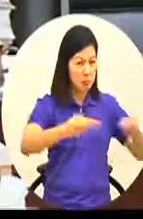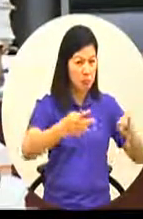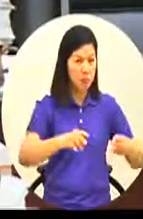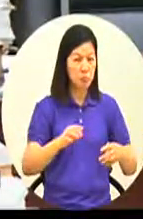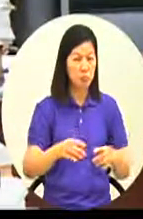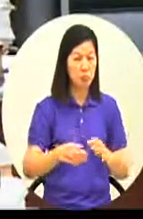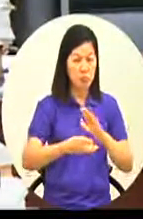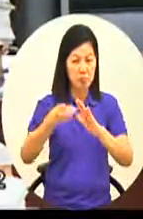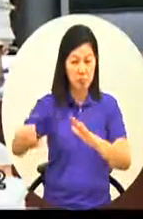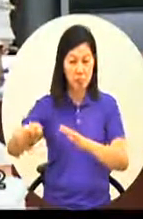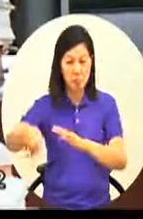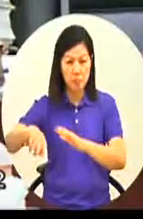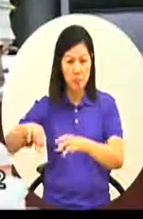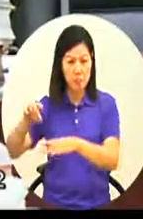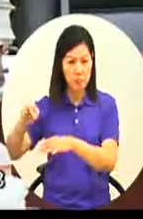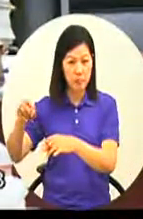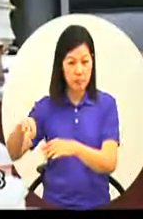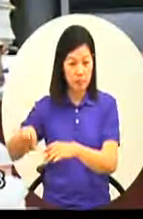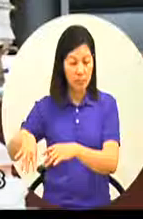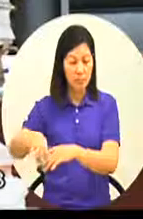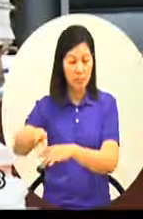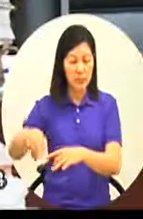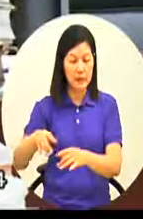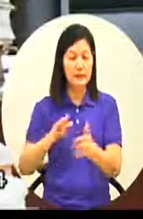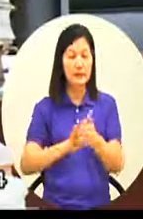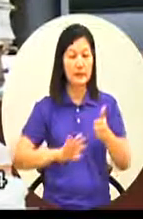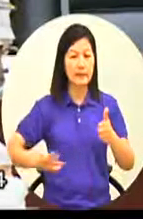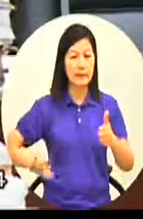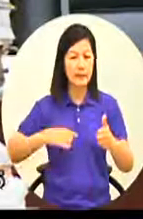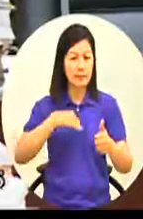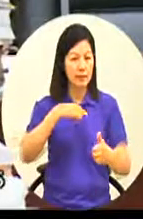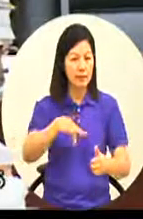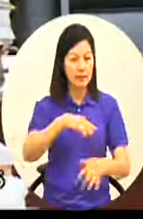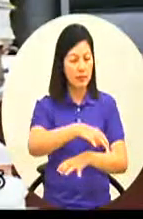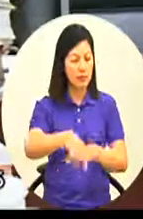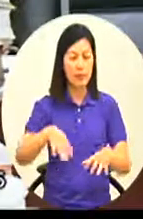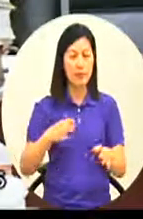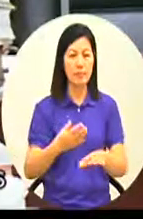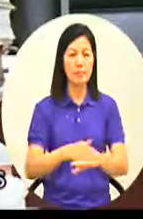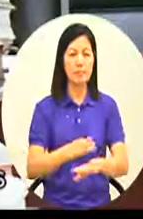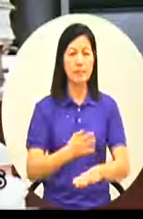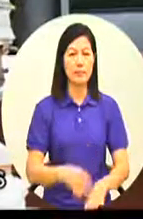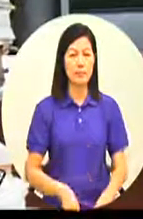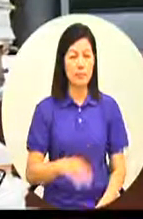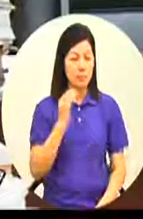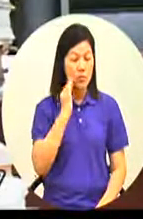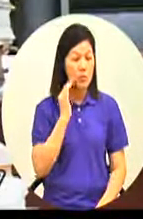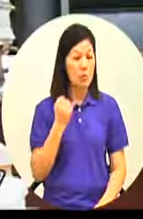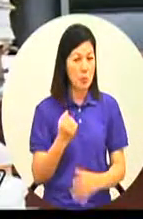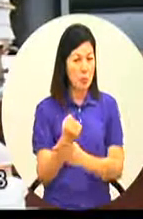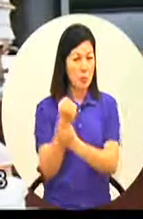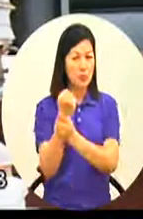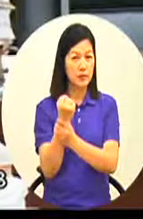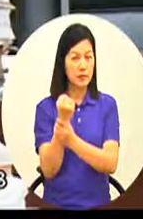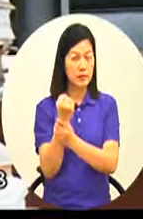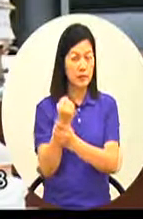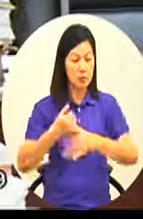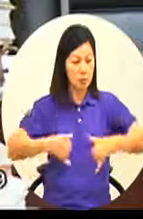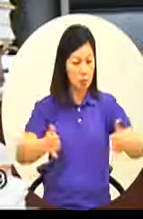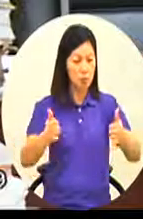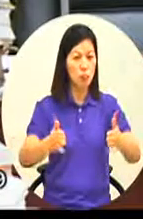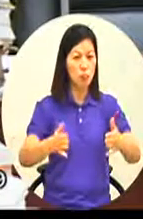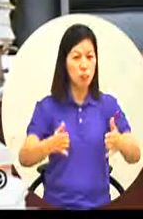方，是不会影响他们的生态的。市政府必须要提出这样的看法。如果你支持要开路，你